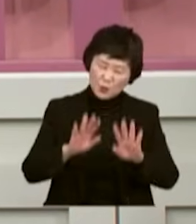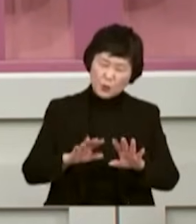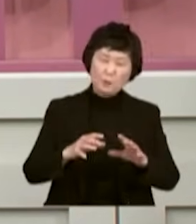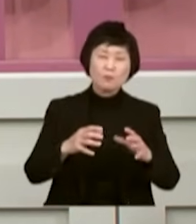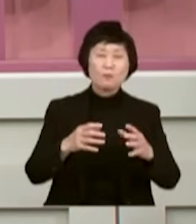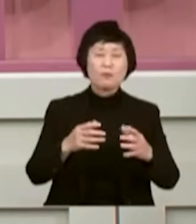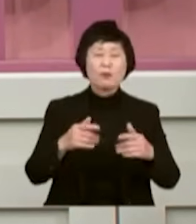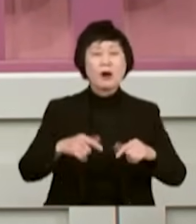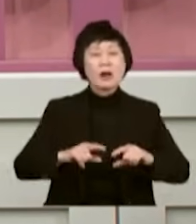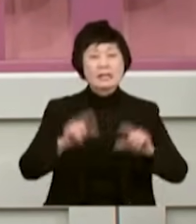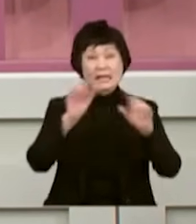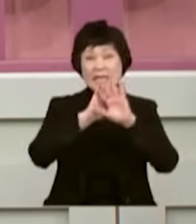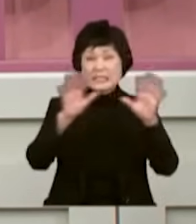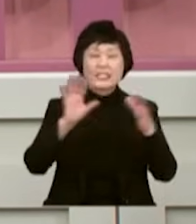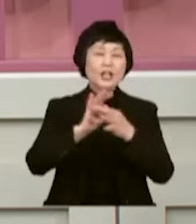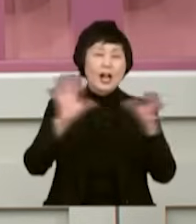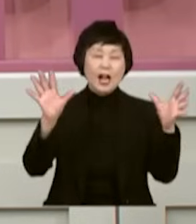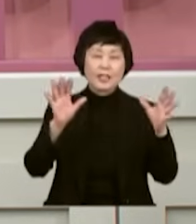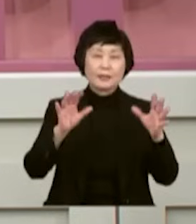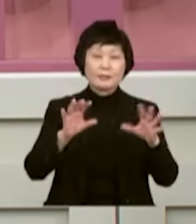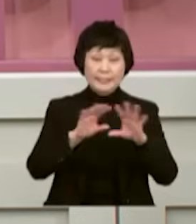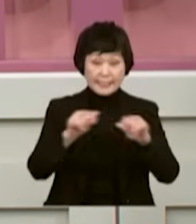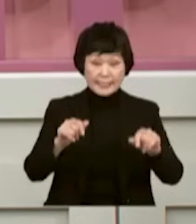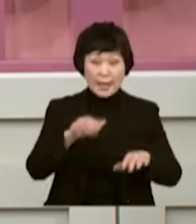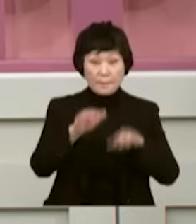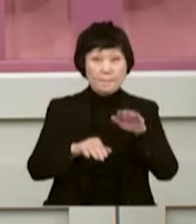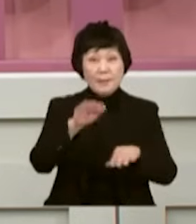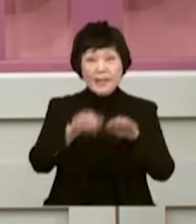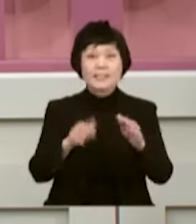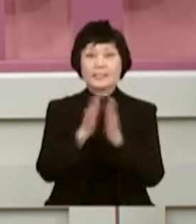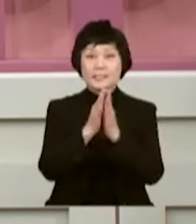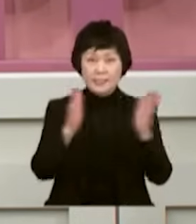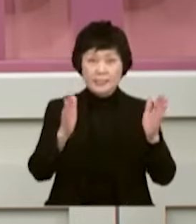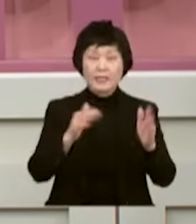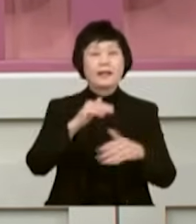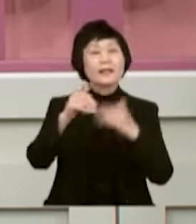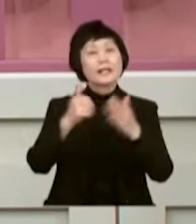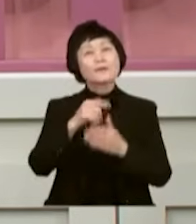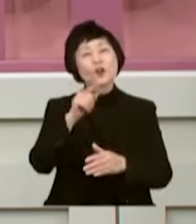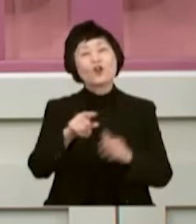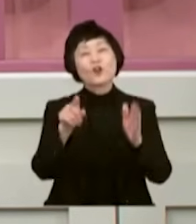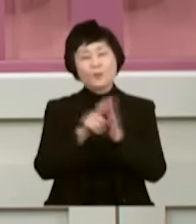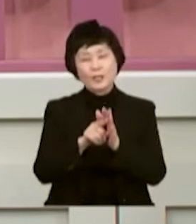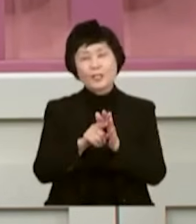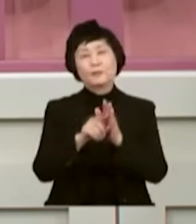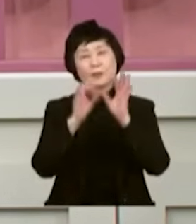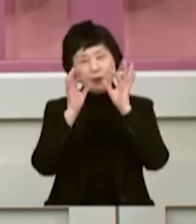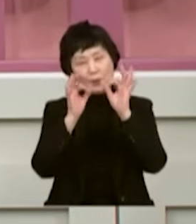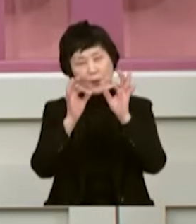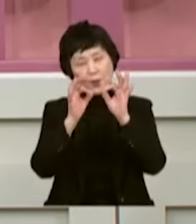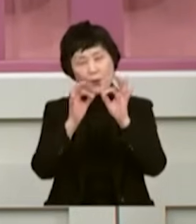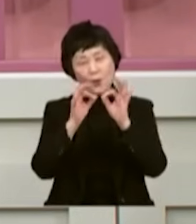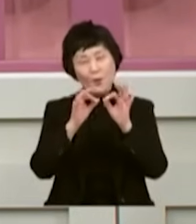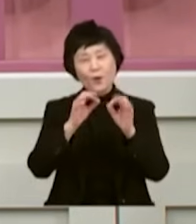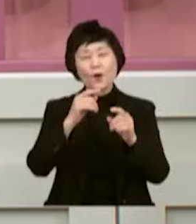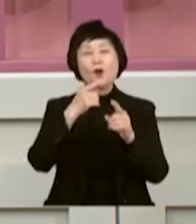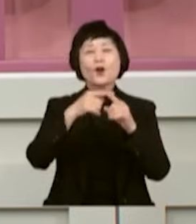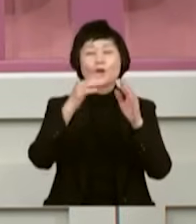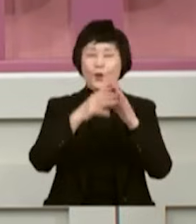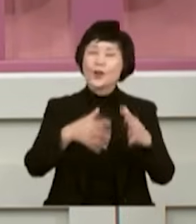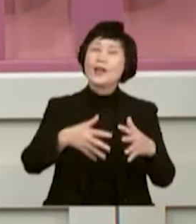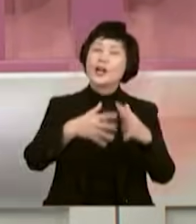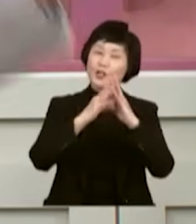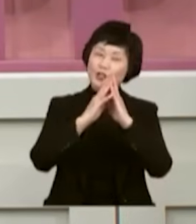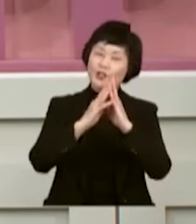보시고 참 우리 교회 성전 건축을 허락해 주신 거죠. 성전 건축을 허락해 주셨는데 더 마음이 아픈 것은